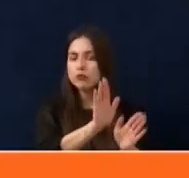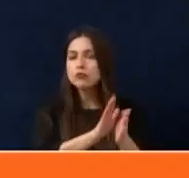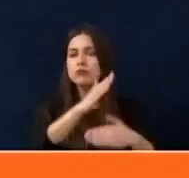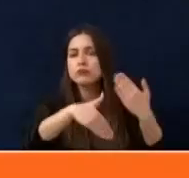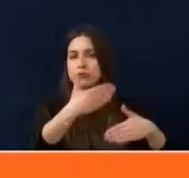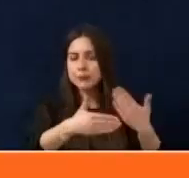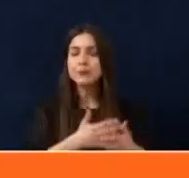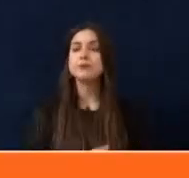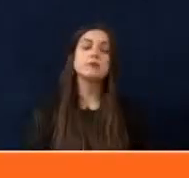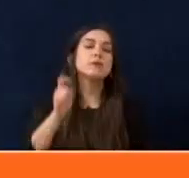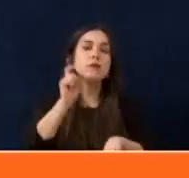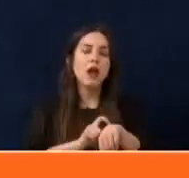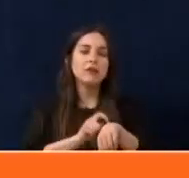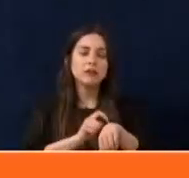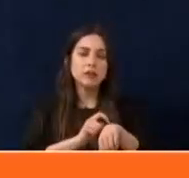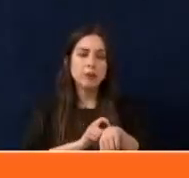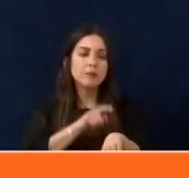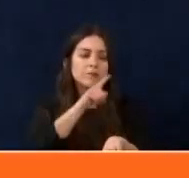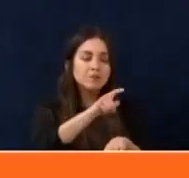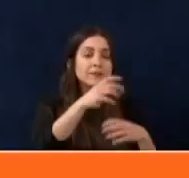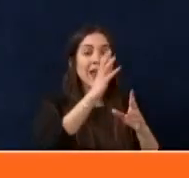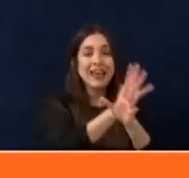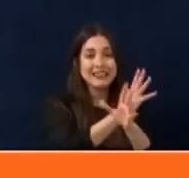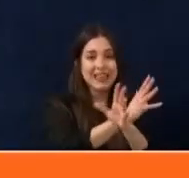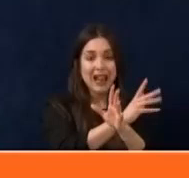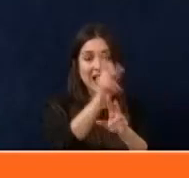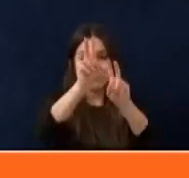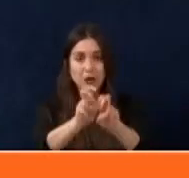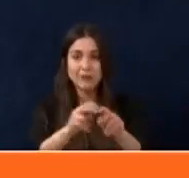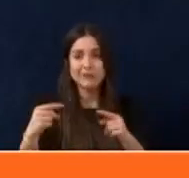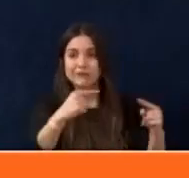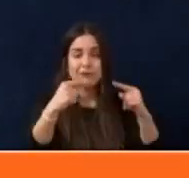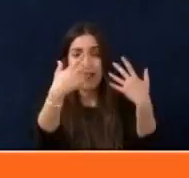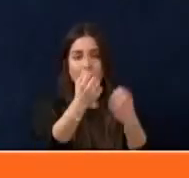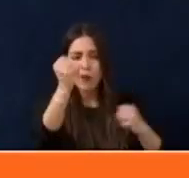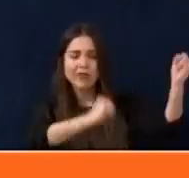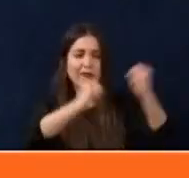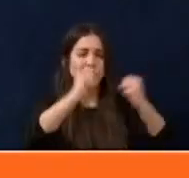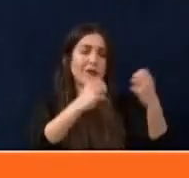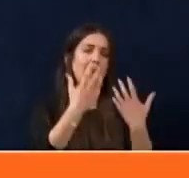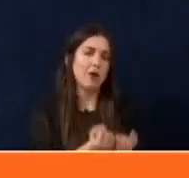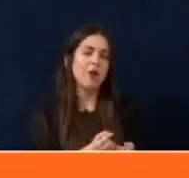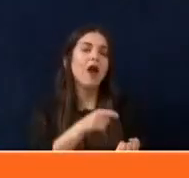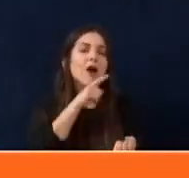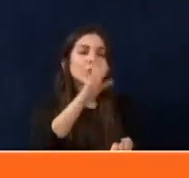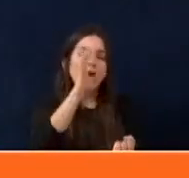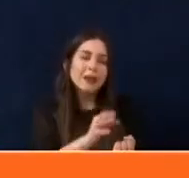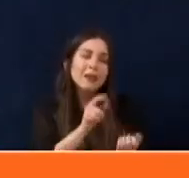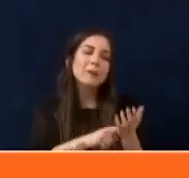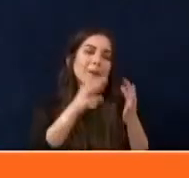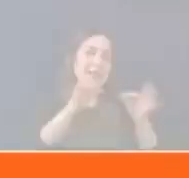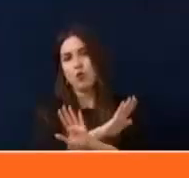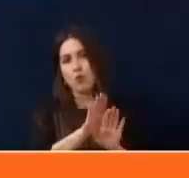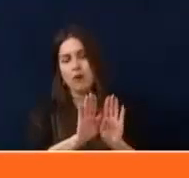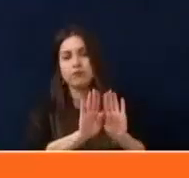διαφωνία μεταξύ μιας ανεξάρτητης αρχής και του εισαγγελέα του Άριου Πάγου. Η οποία διαφωνία θα ήταν καλό με κάποιο τρόπο να επιληθεί και να